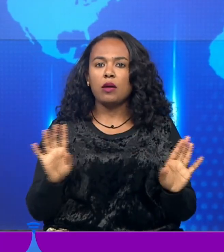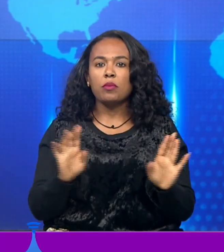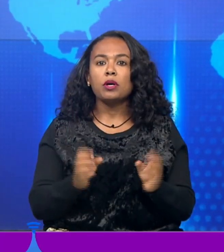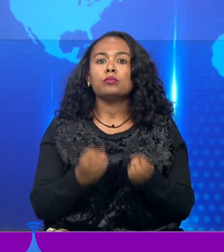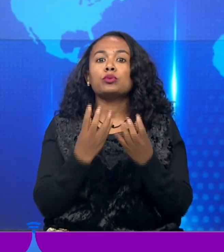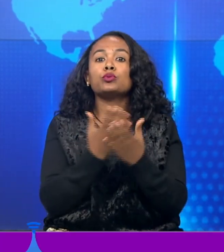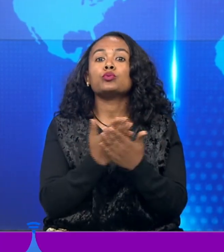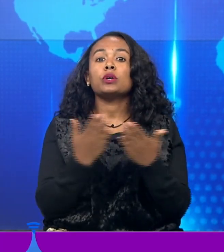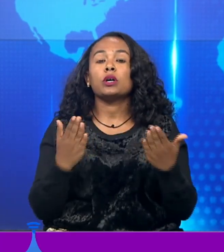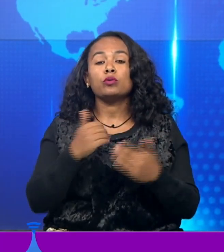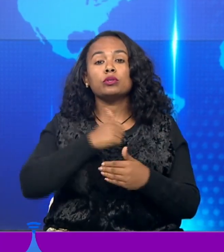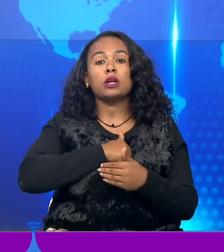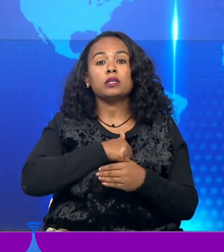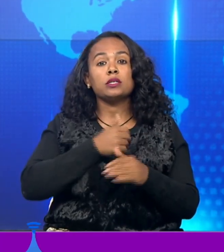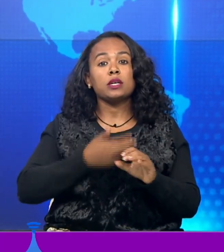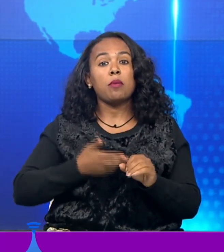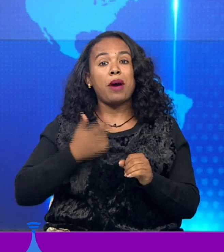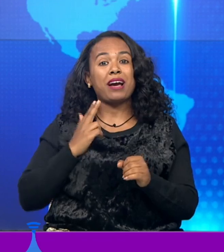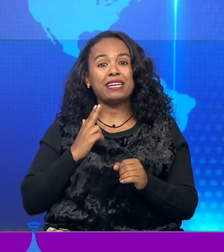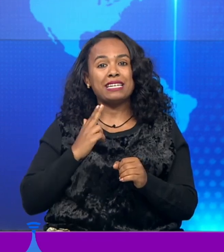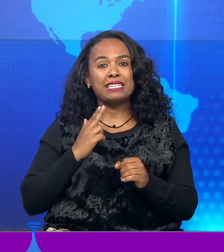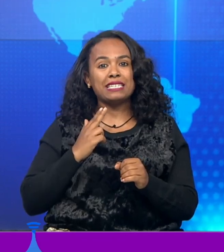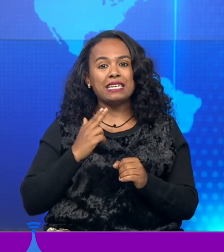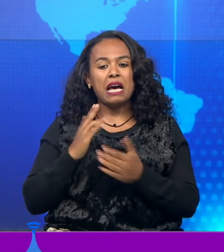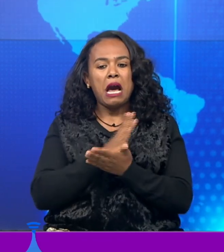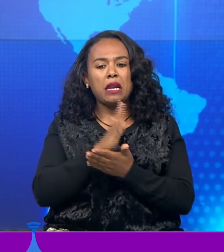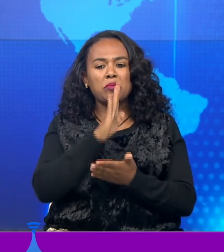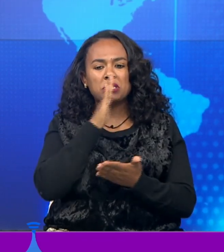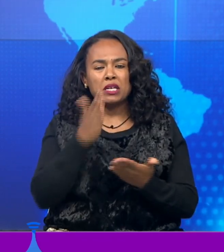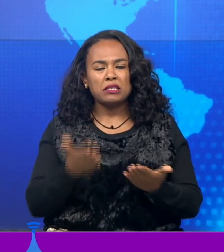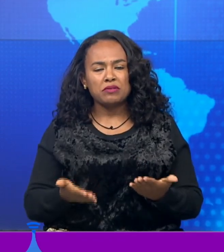ነገሮች ይመስለኛል ራስን የማግለል አለመሳተፍ